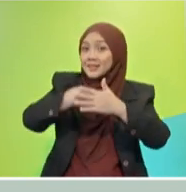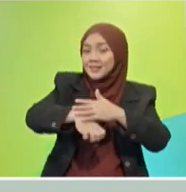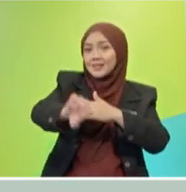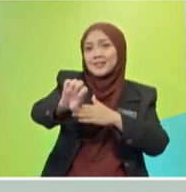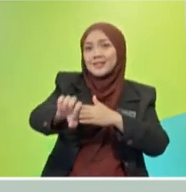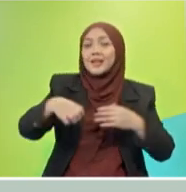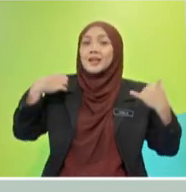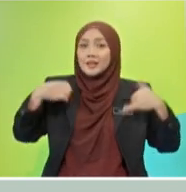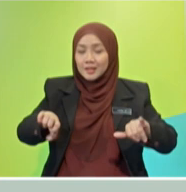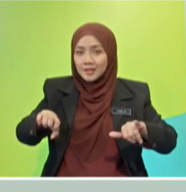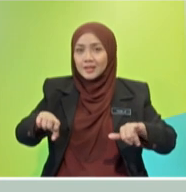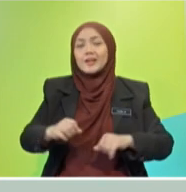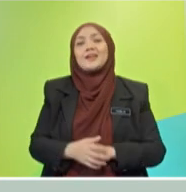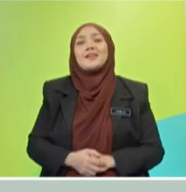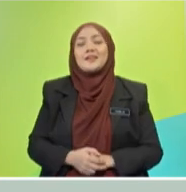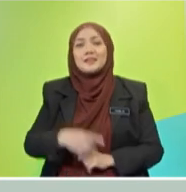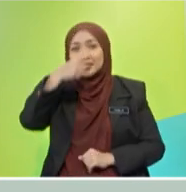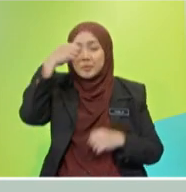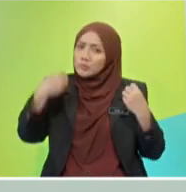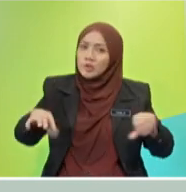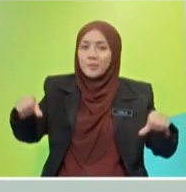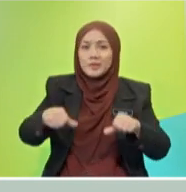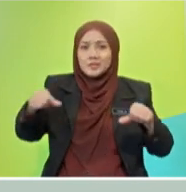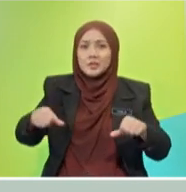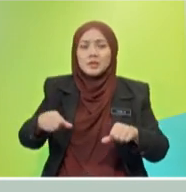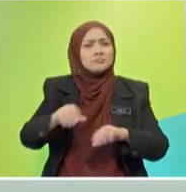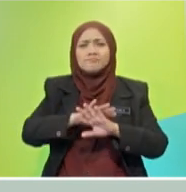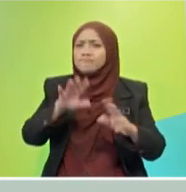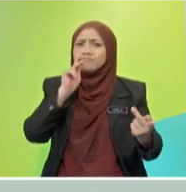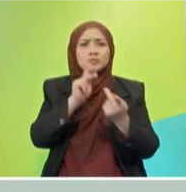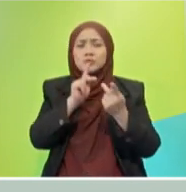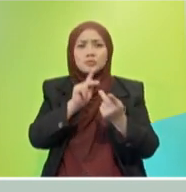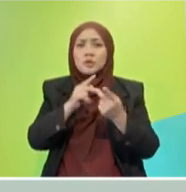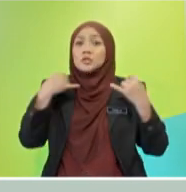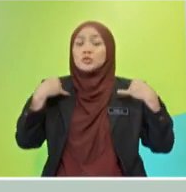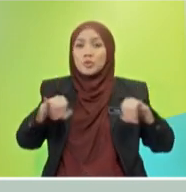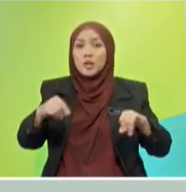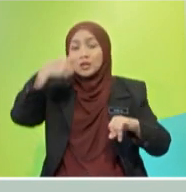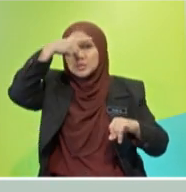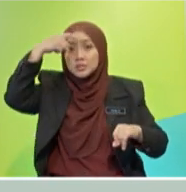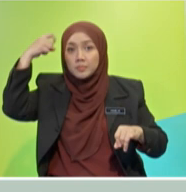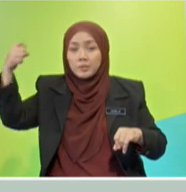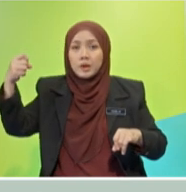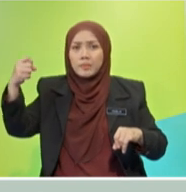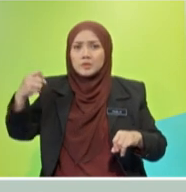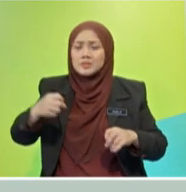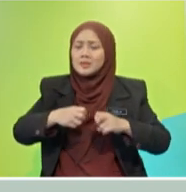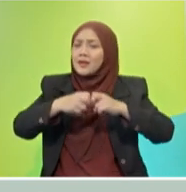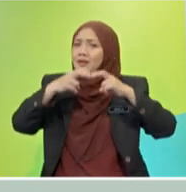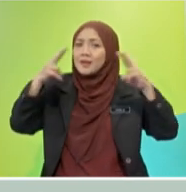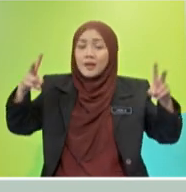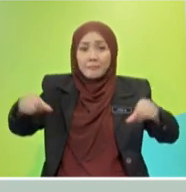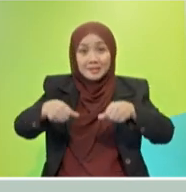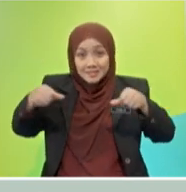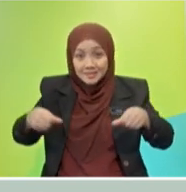buah pada Intens kematangan terakhir tidak sesuai dijual di pasaran keranda terlalu masak ya